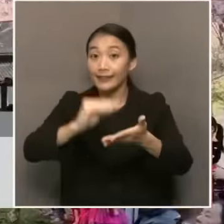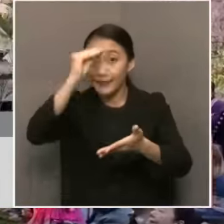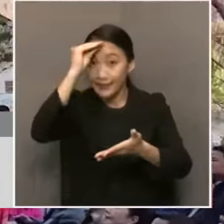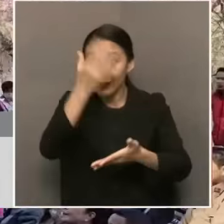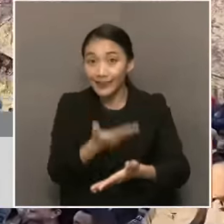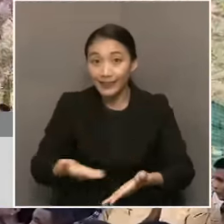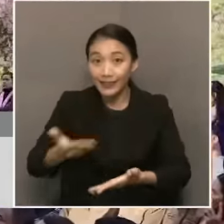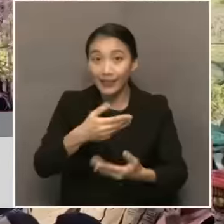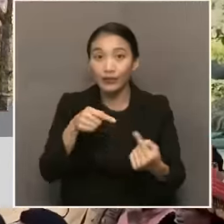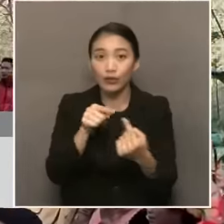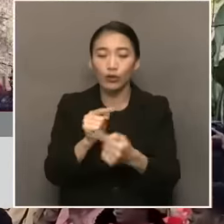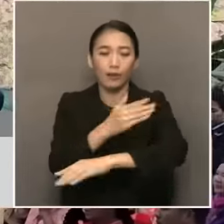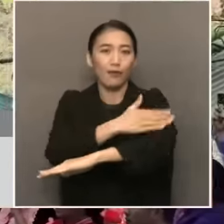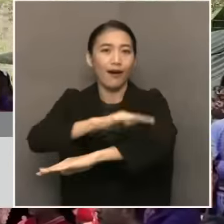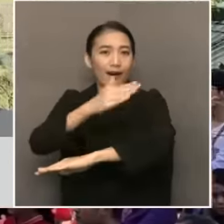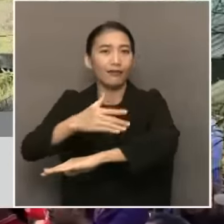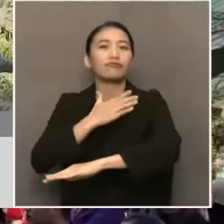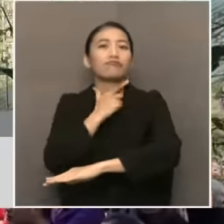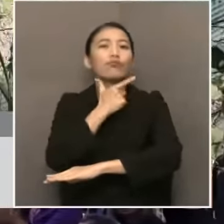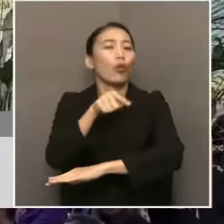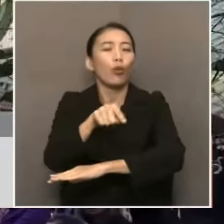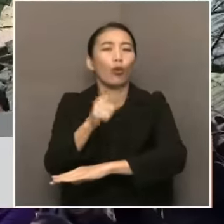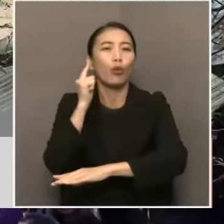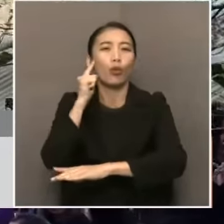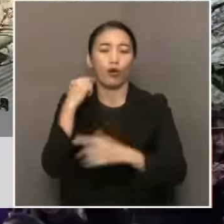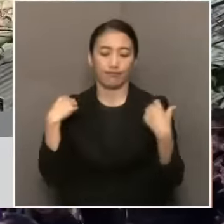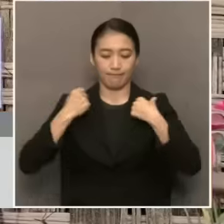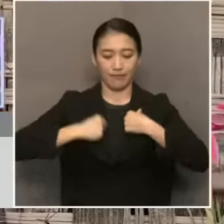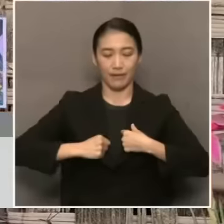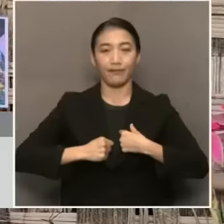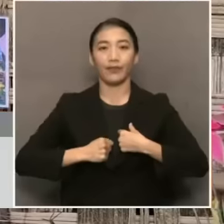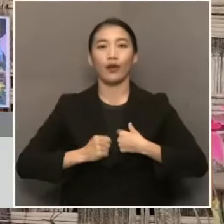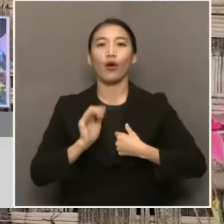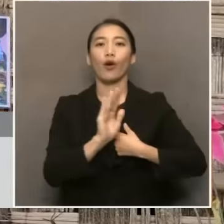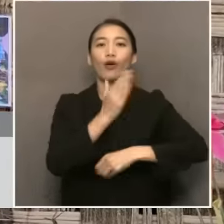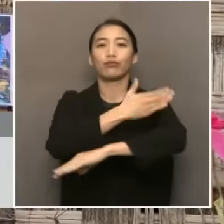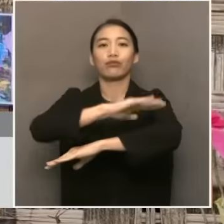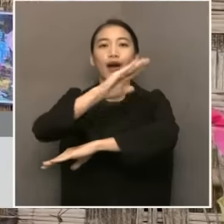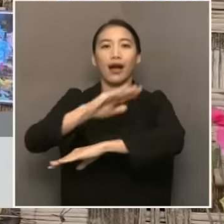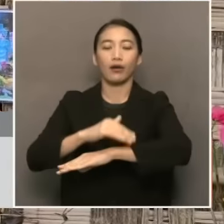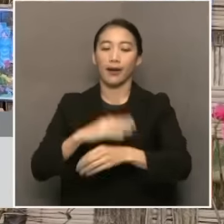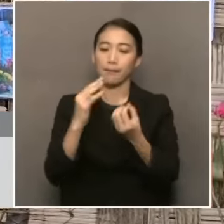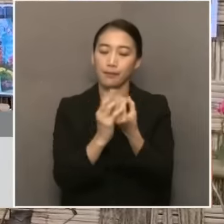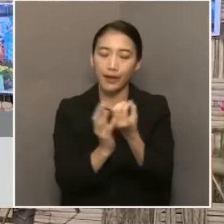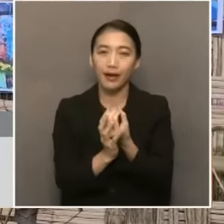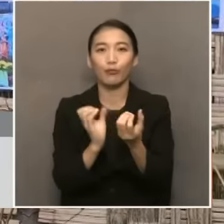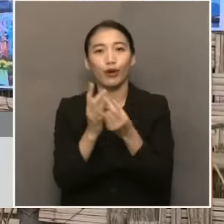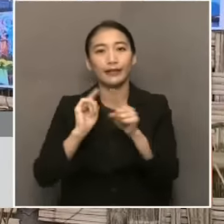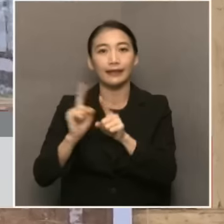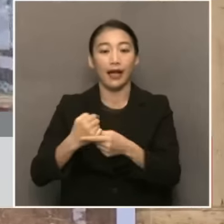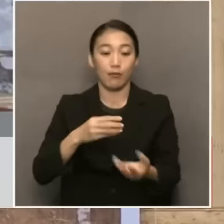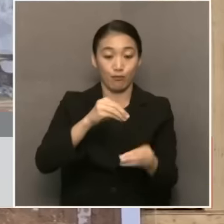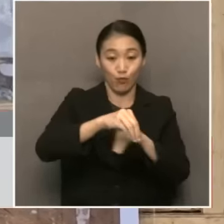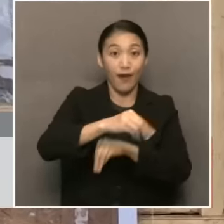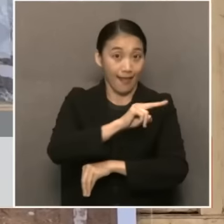น้ำไซสาขาบ้านร่องกล้าเนี่ยแหละค่ะเขาใส่เครื่องแต่งกายชนเผ่านำเอาผักผลไม้ที่ปลูกเองมาข